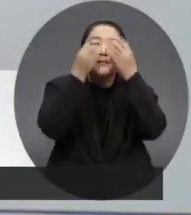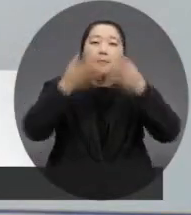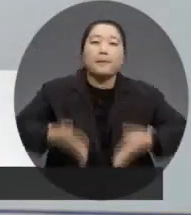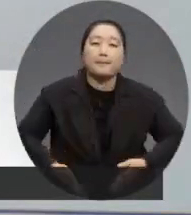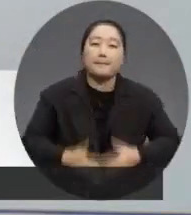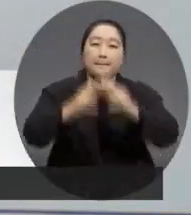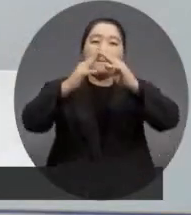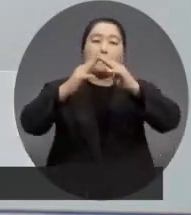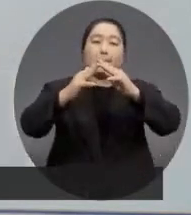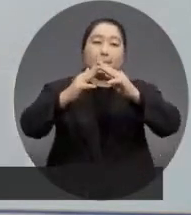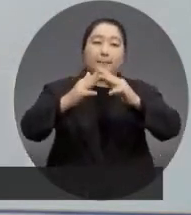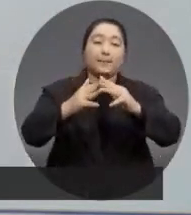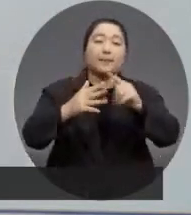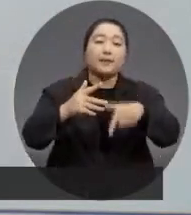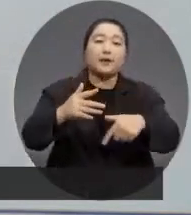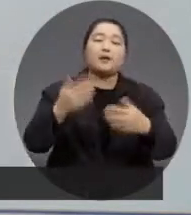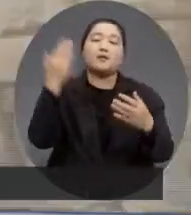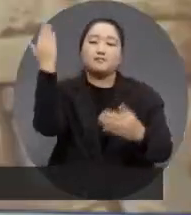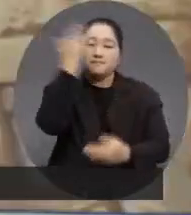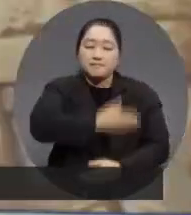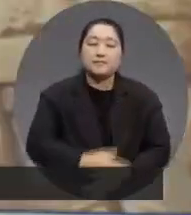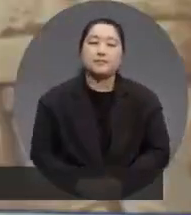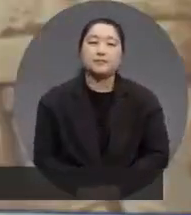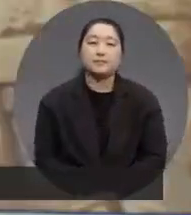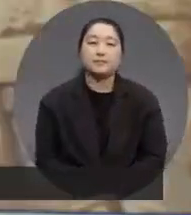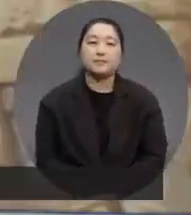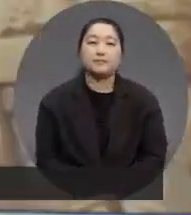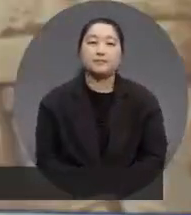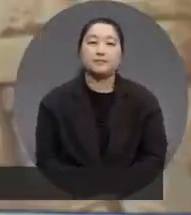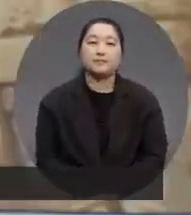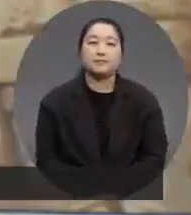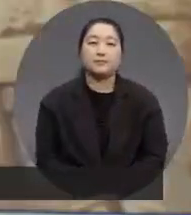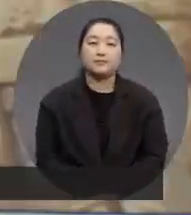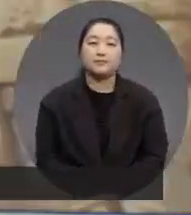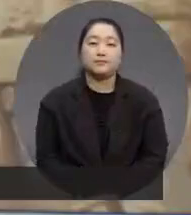때가 묻었던 불상도 단장했습니다. 이승준 기자입니다.